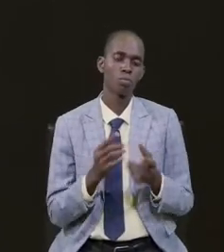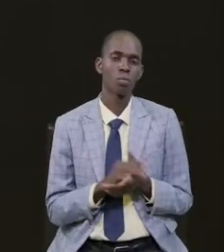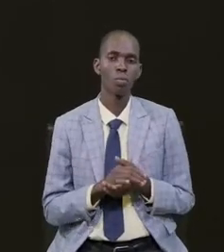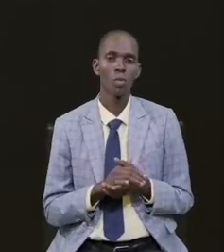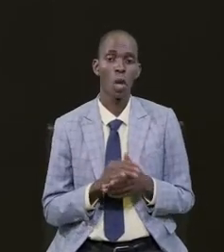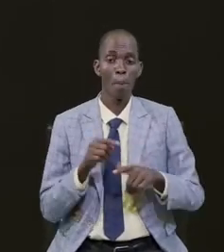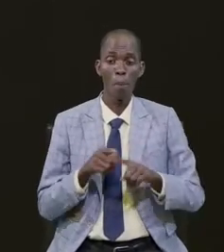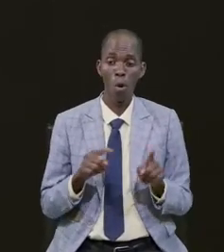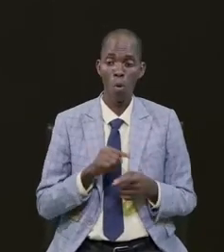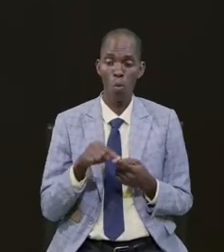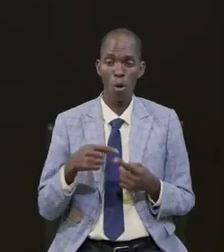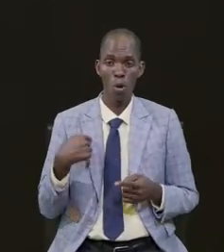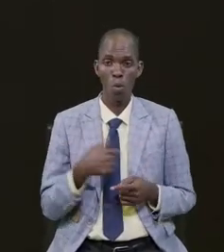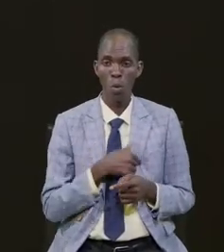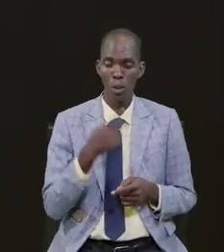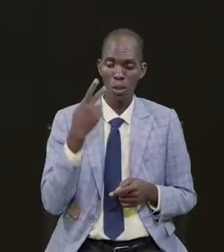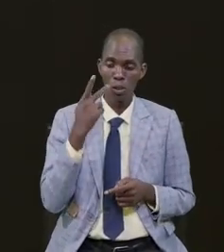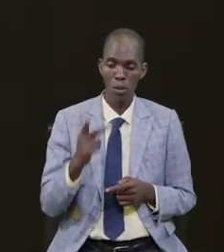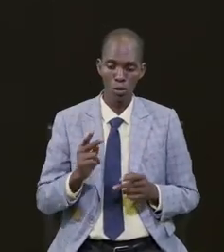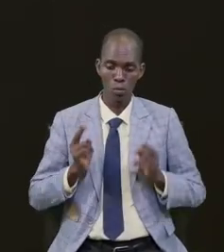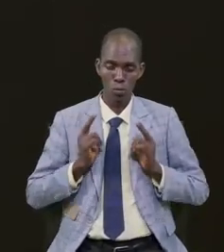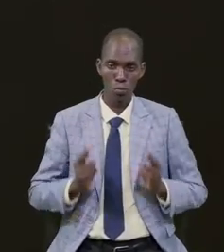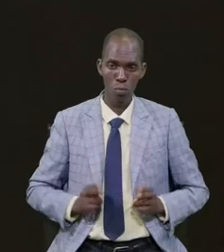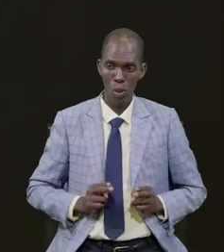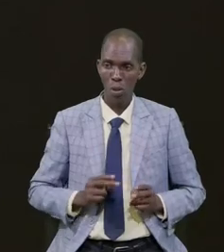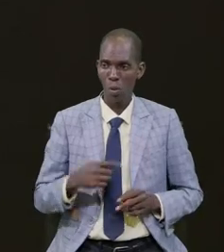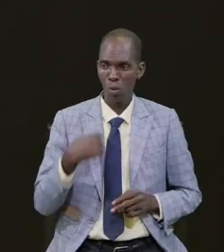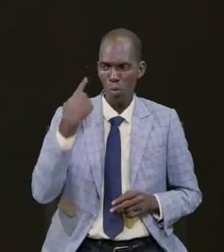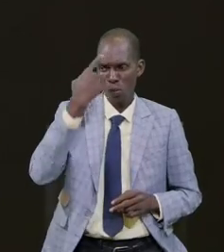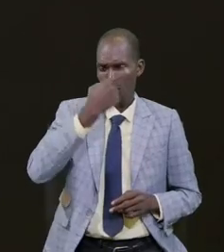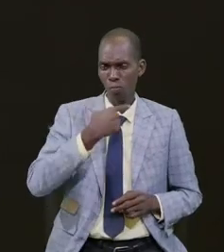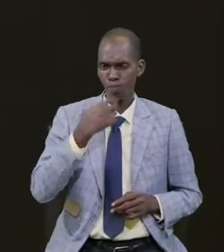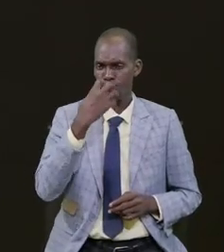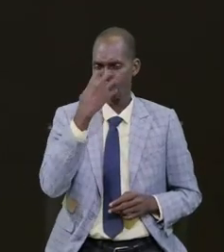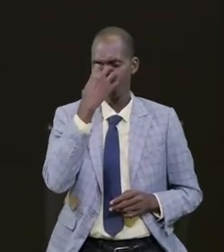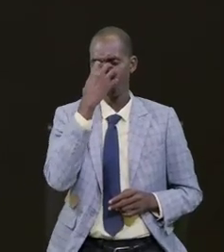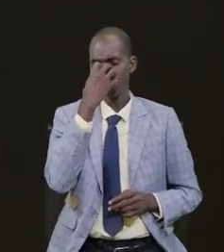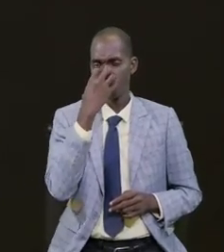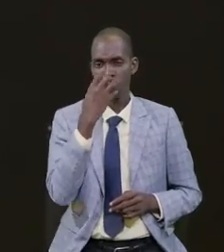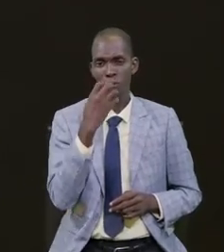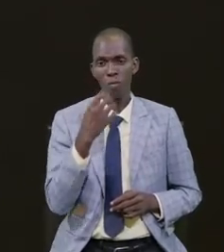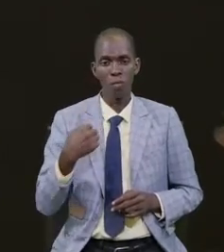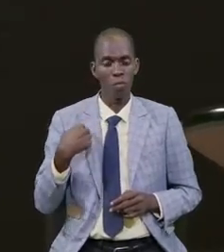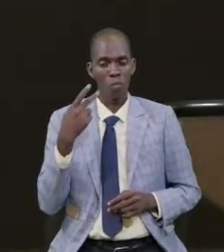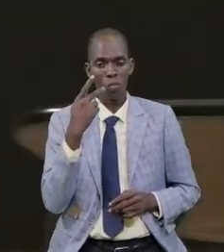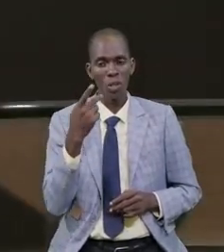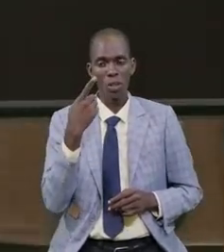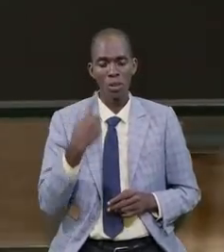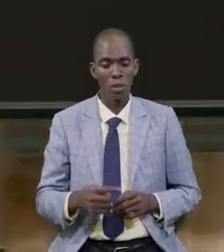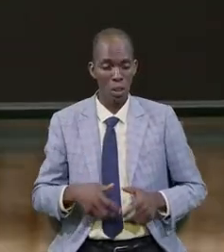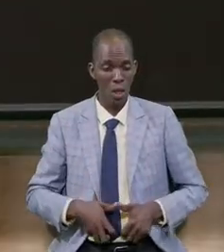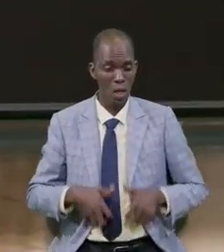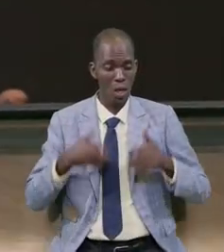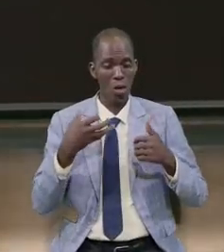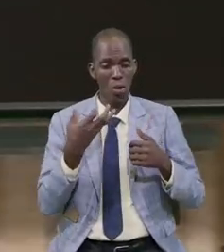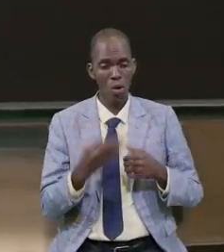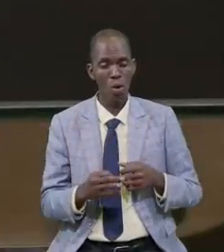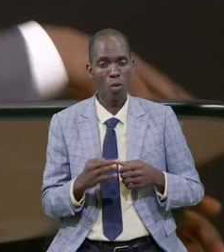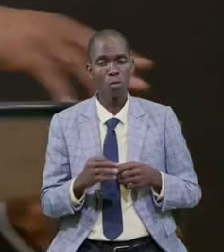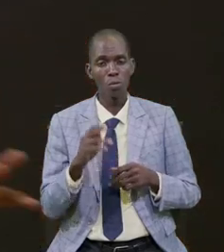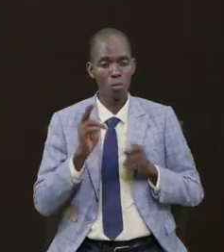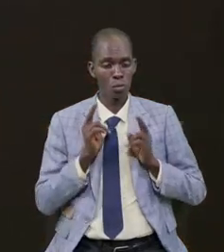les hommes, le renfrognement de Pharaon, la colère de Pharaon, et on a peur des